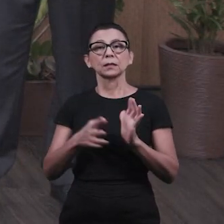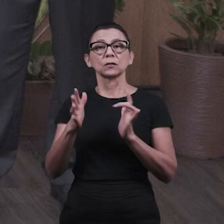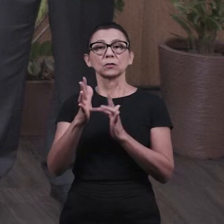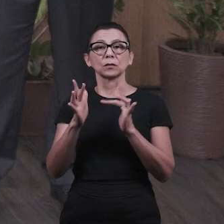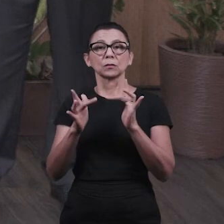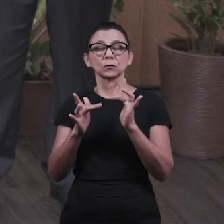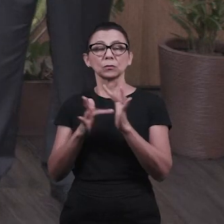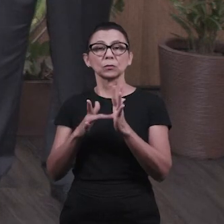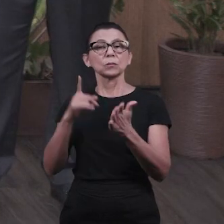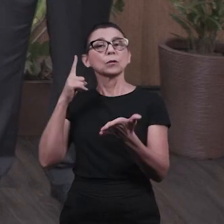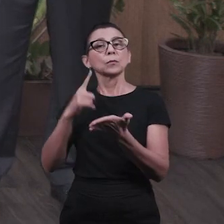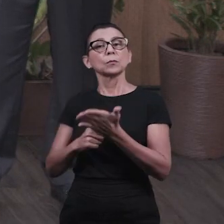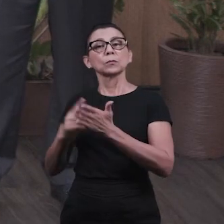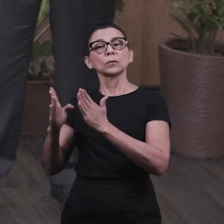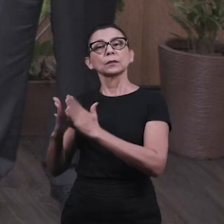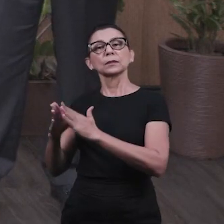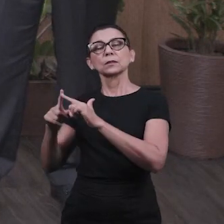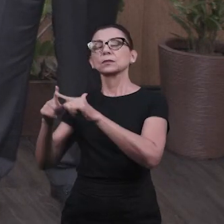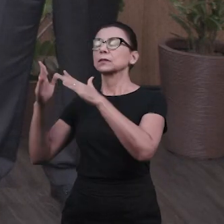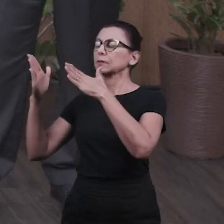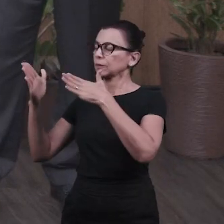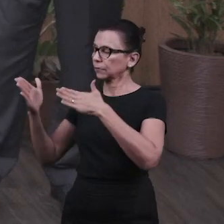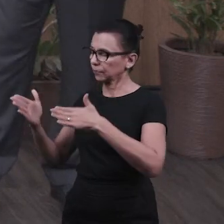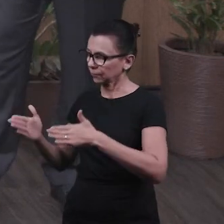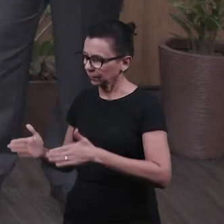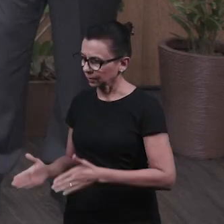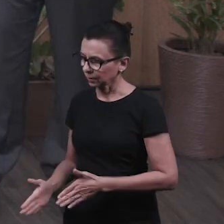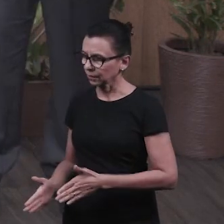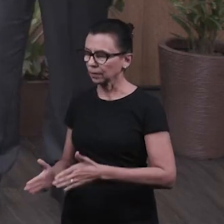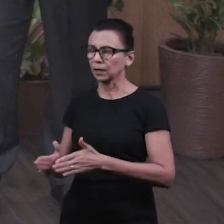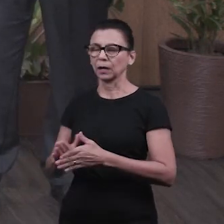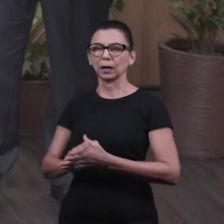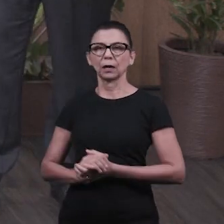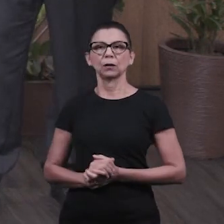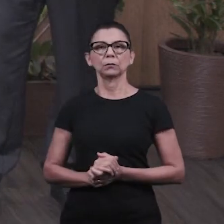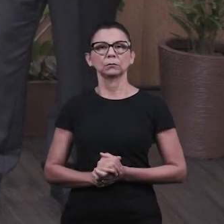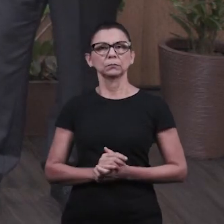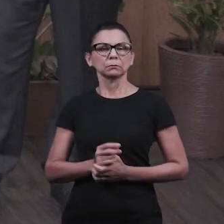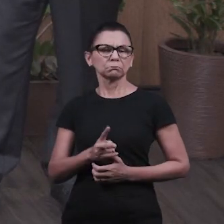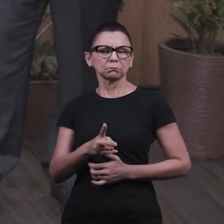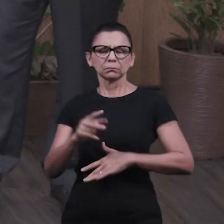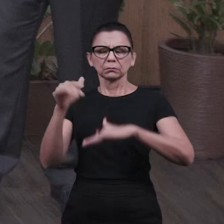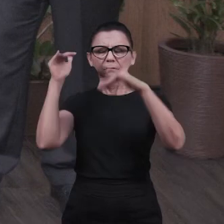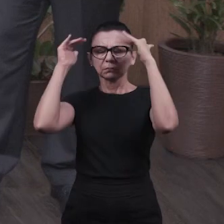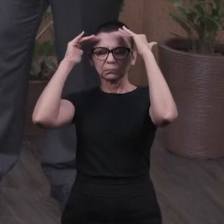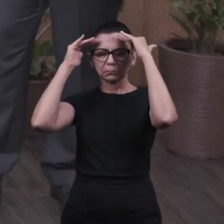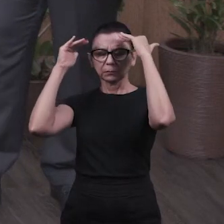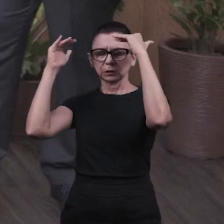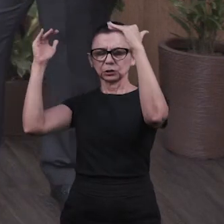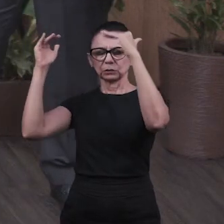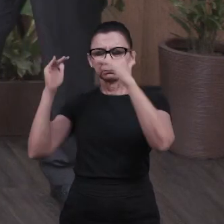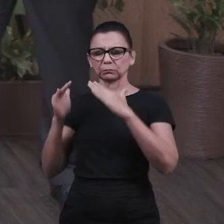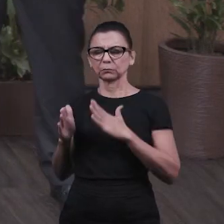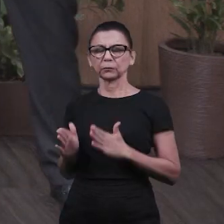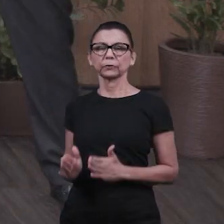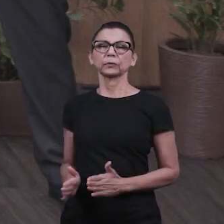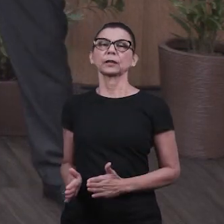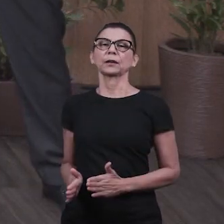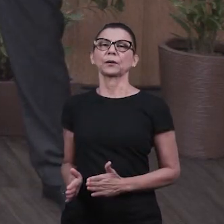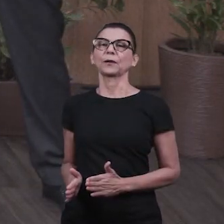celle qui vit en obéissance et fidélité. Cette Église